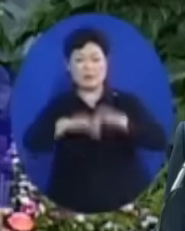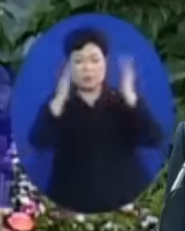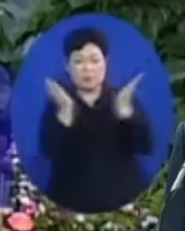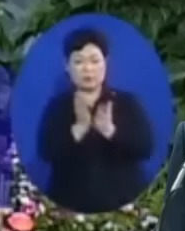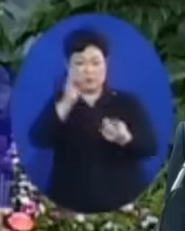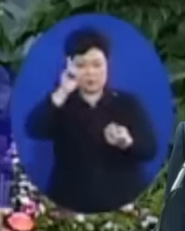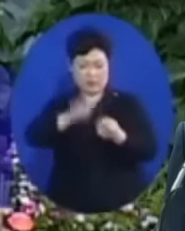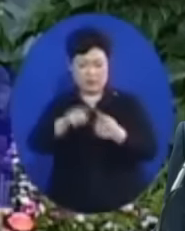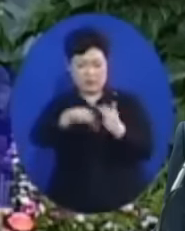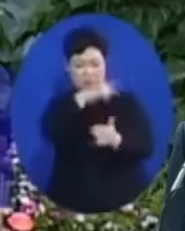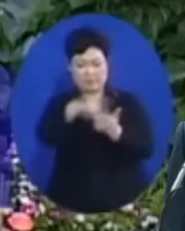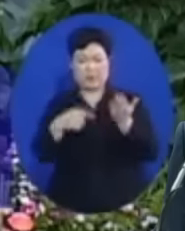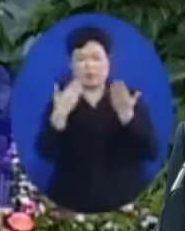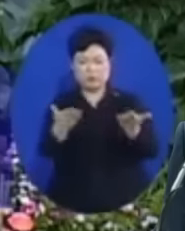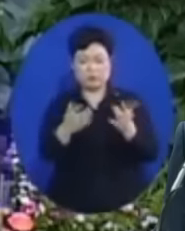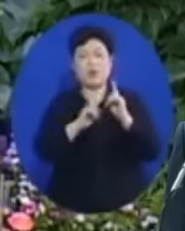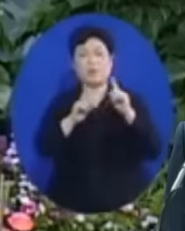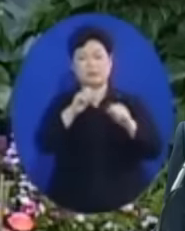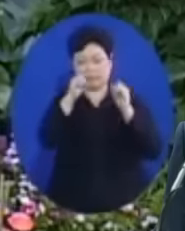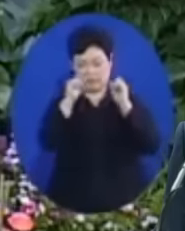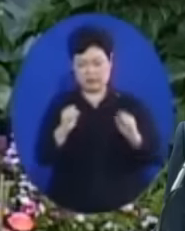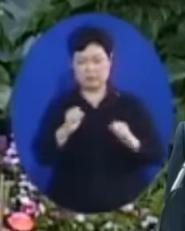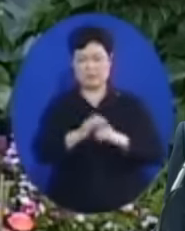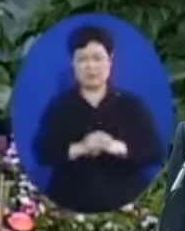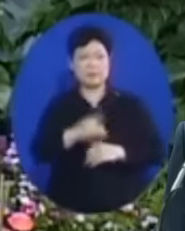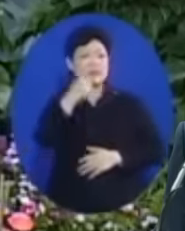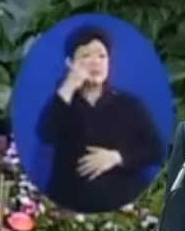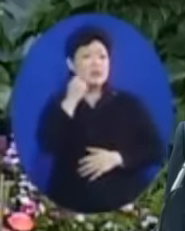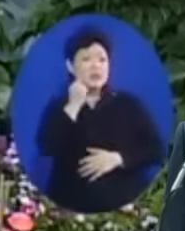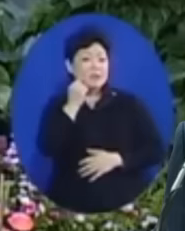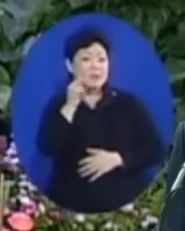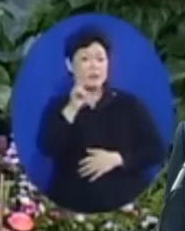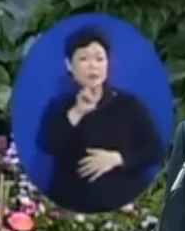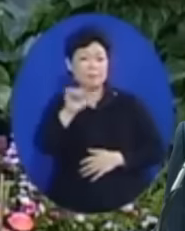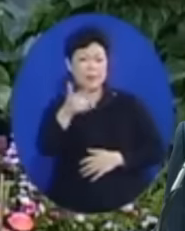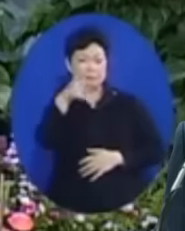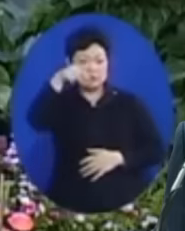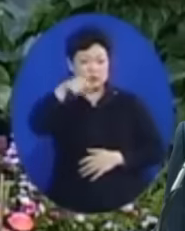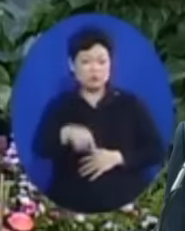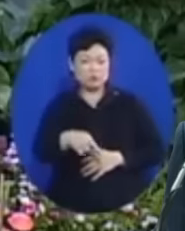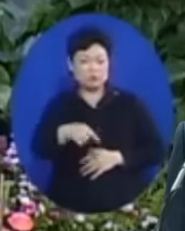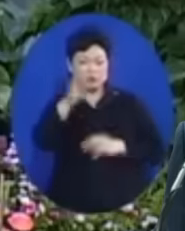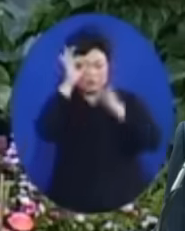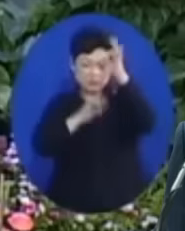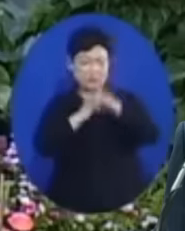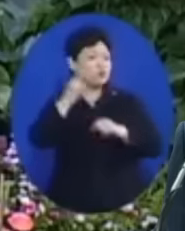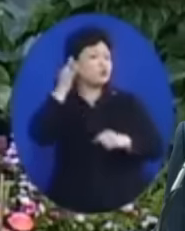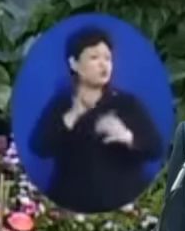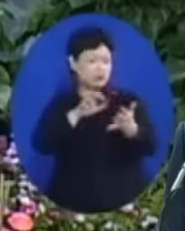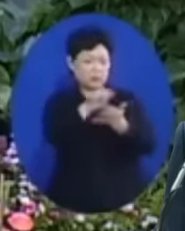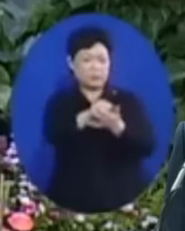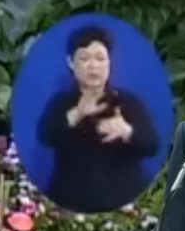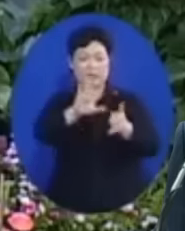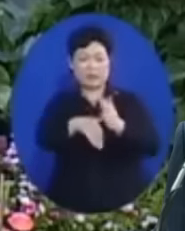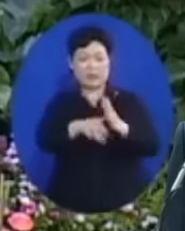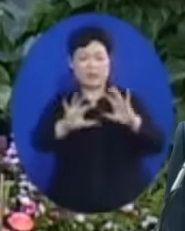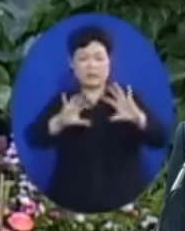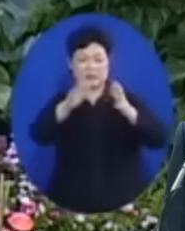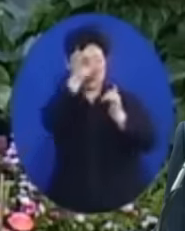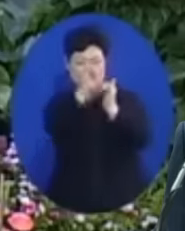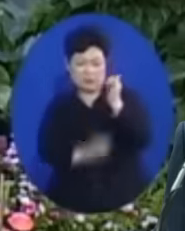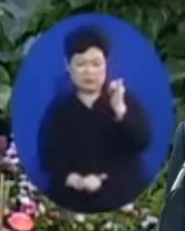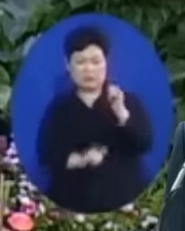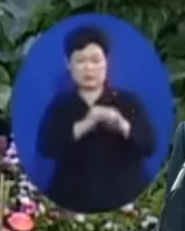행실대로 보응한다고 말씀하고 있는 것입니다. 일본이 만주사변을 일으켜 중국을 점령할 당시 세계 역사학자